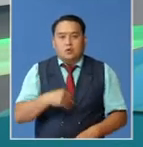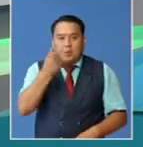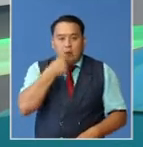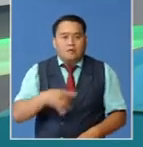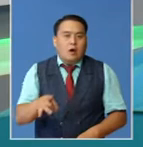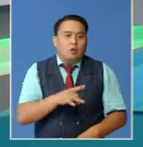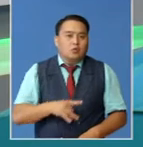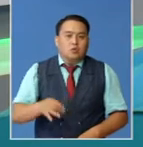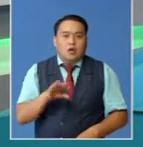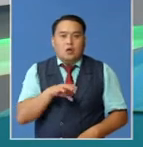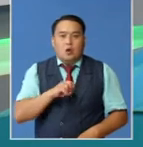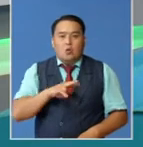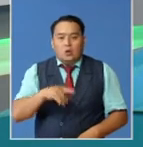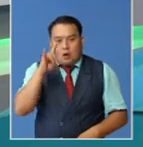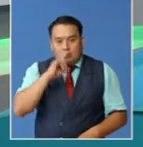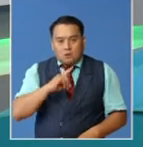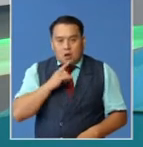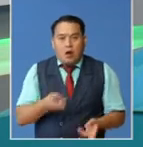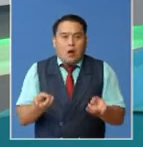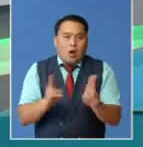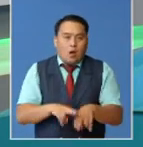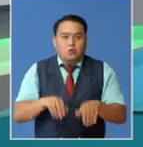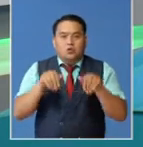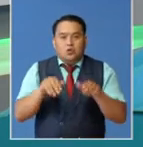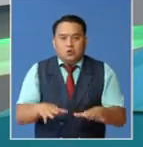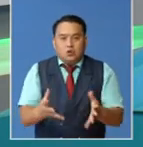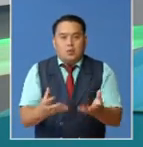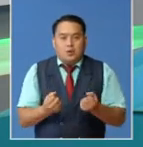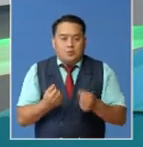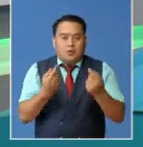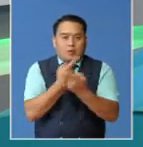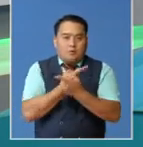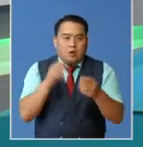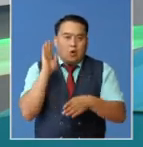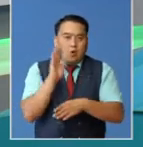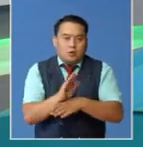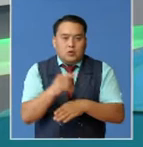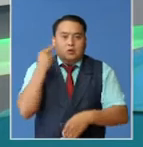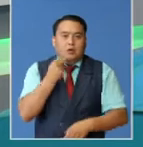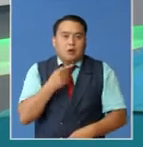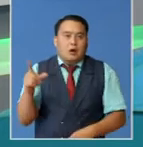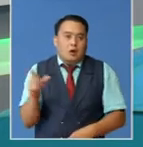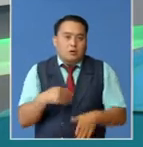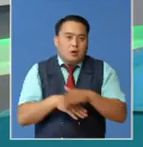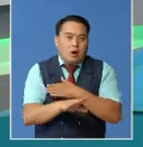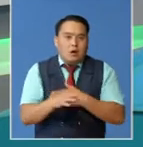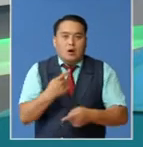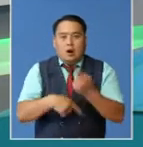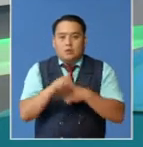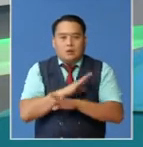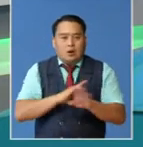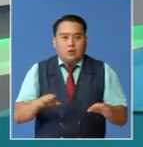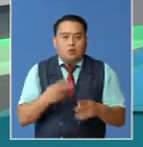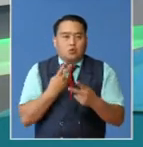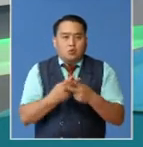Панфилов аудандық соты Сайрагүл Сауытбайды Қазақстанда қалдыру туралы үкім шығарды. Яғни Қытайдан қашып келген қандасымыз Қытайға қайтарылмайды,